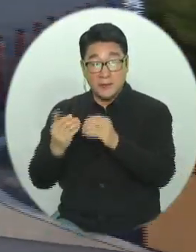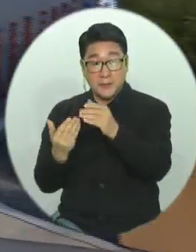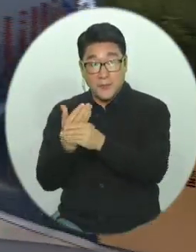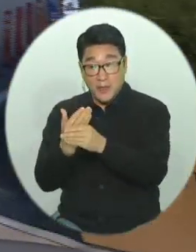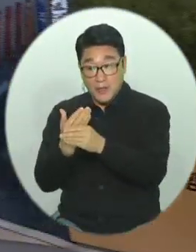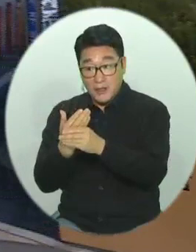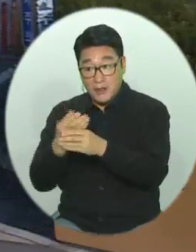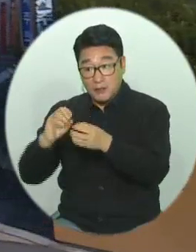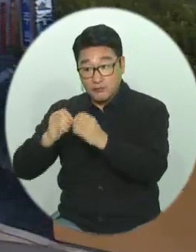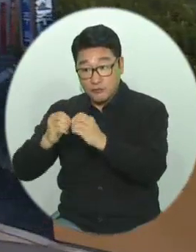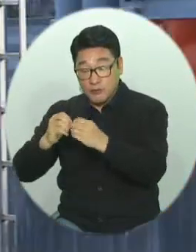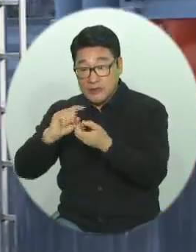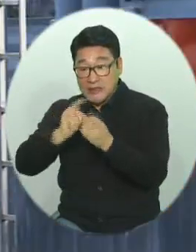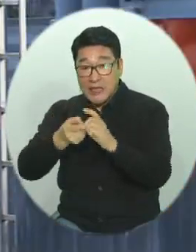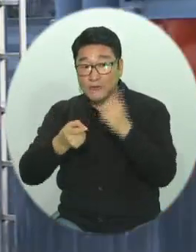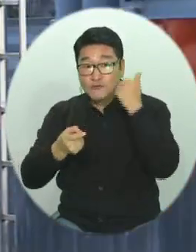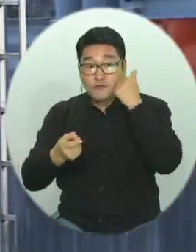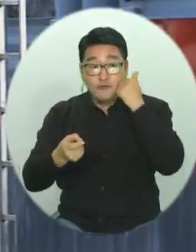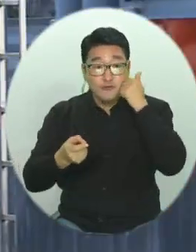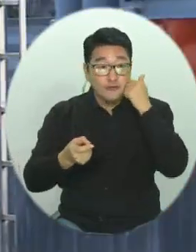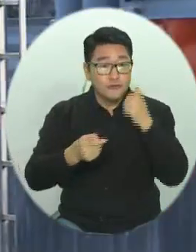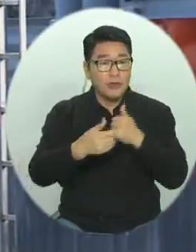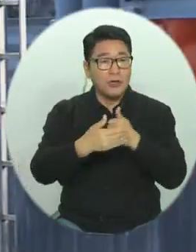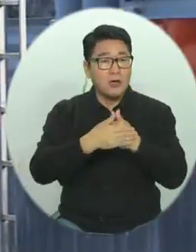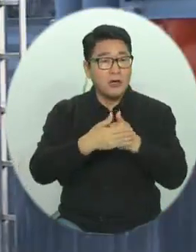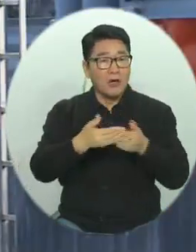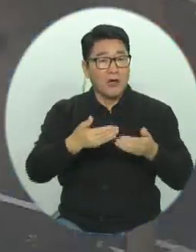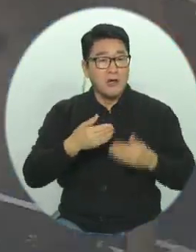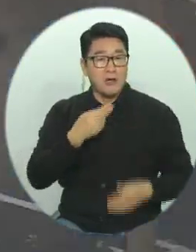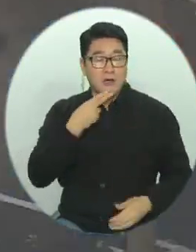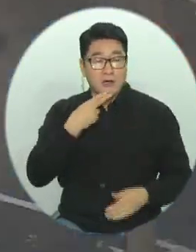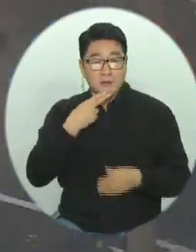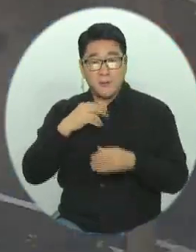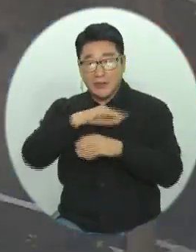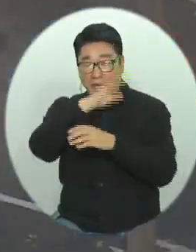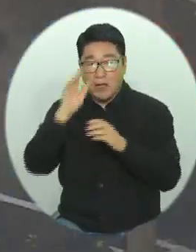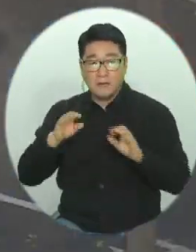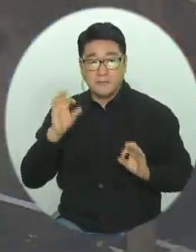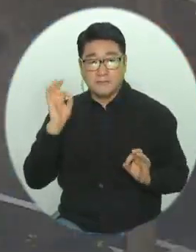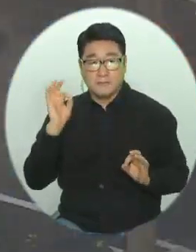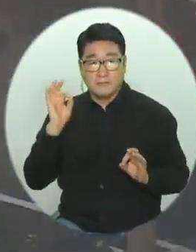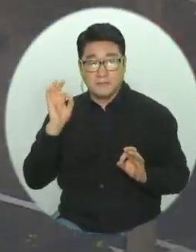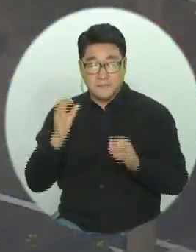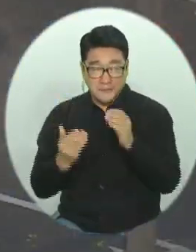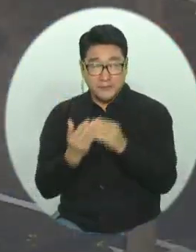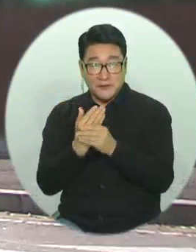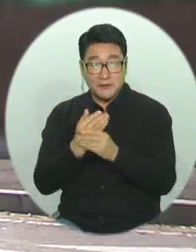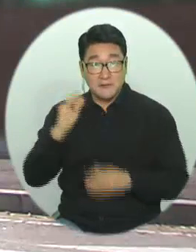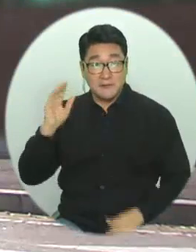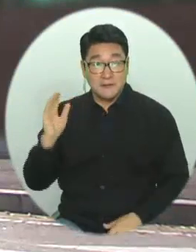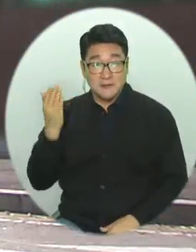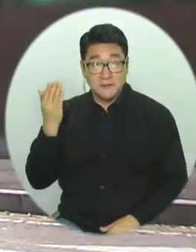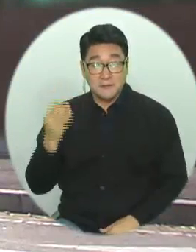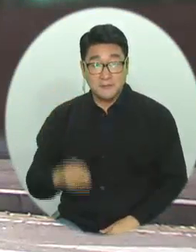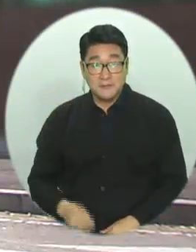난 업체의 부품을 대체할 협력업체가 없었던 점이 대규모 조업 중단이라는 결과를 낳은 것으로 전해졌습니다.